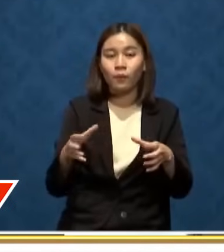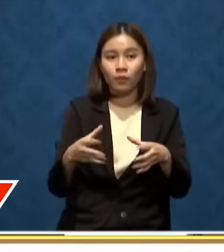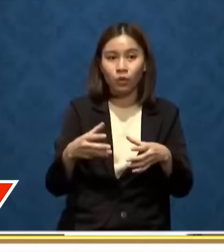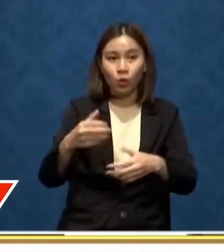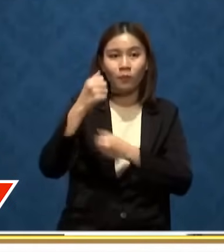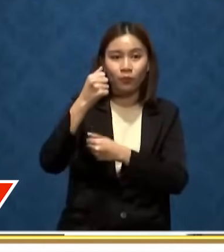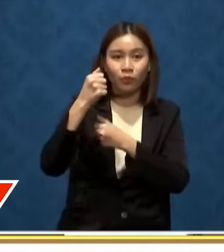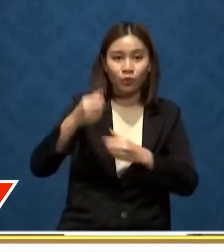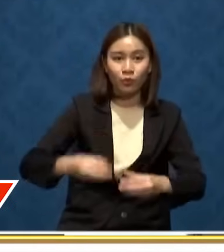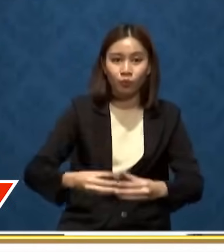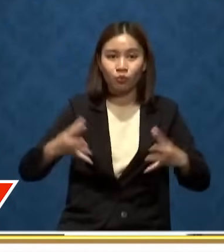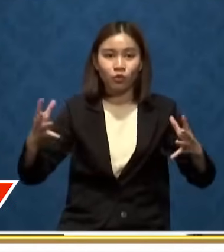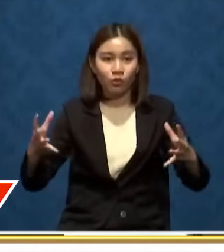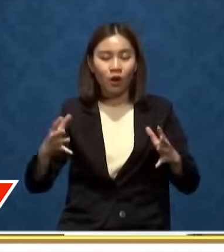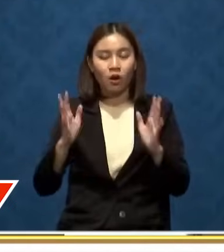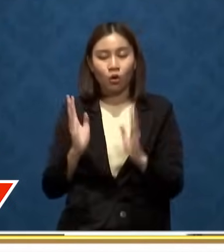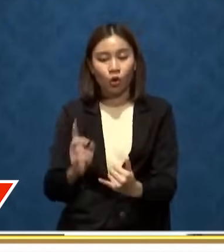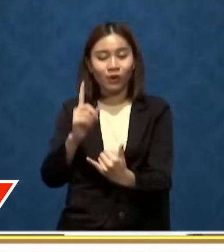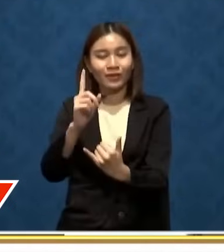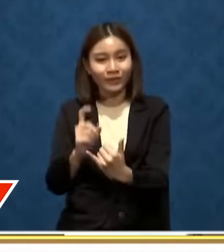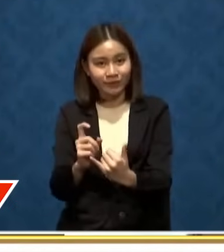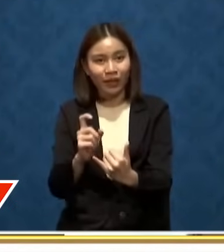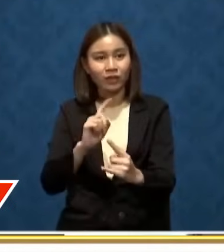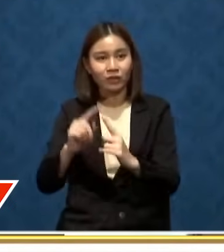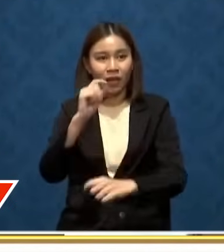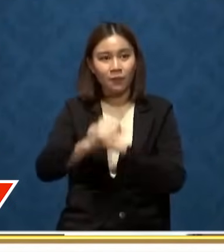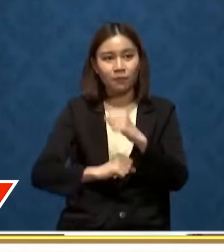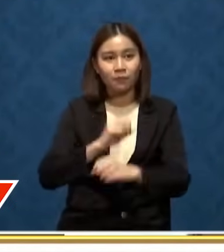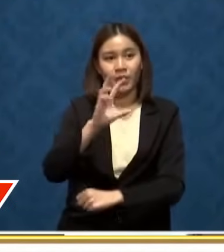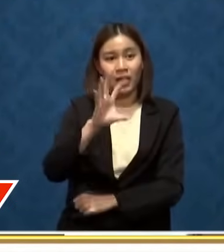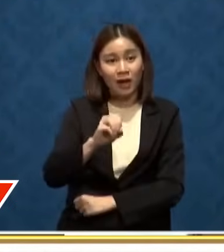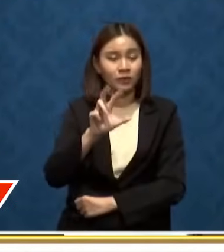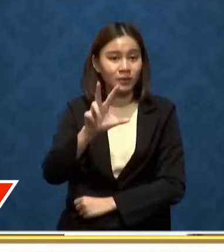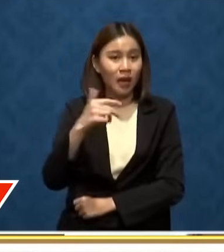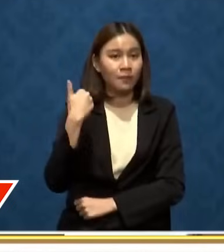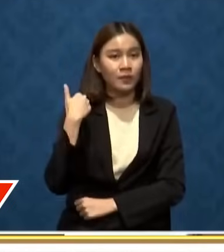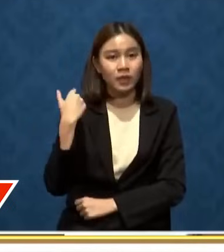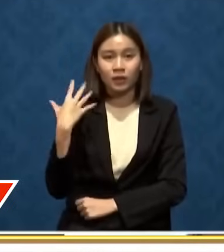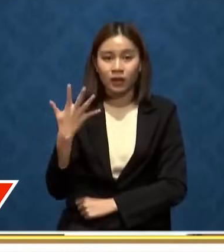เสียชีวิตของคนที่สูญเสียปี53หรือไม่